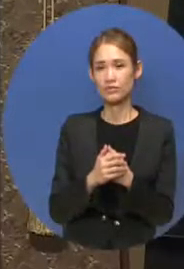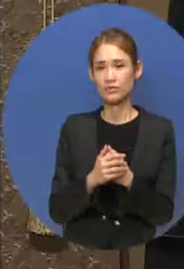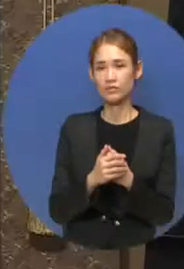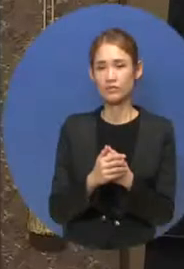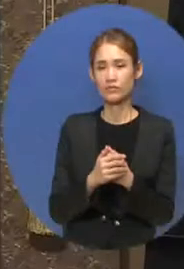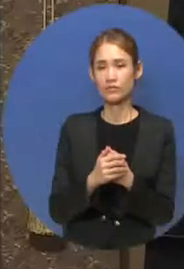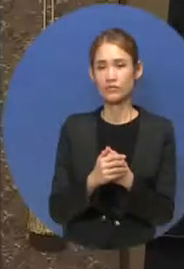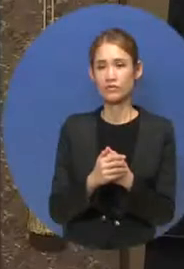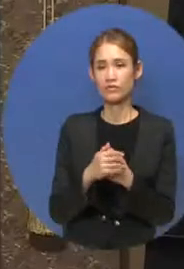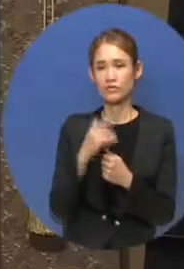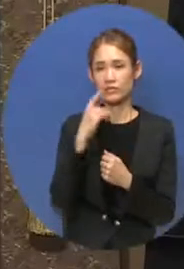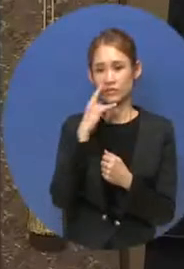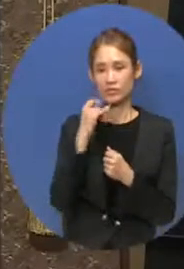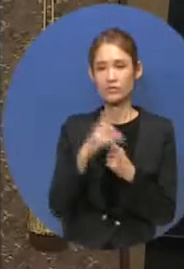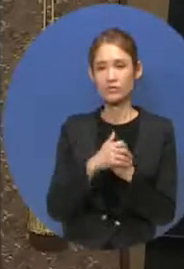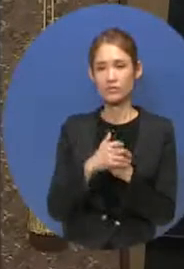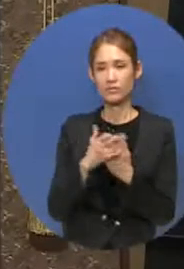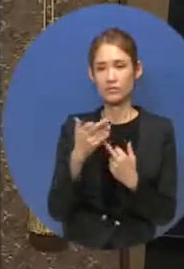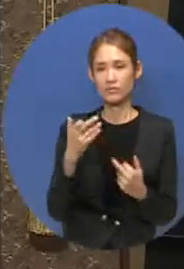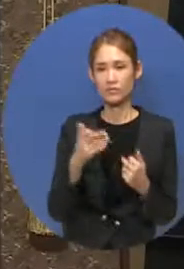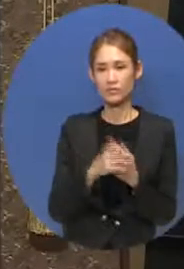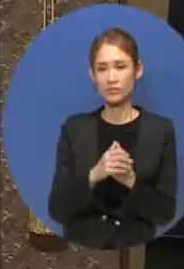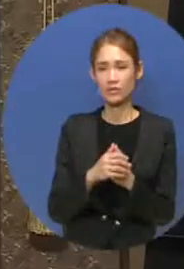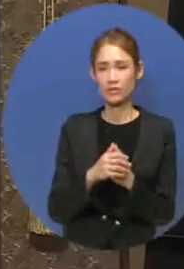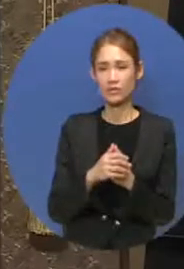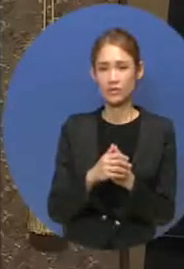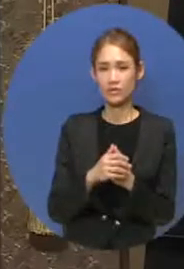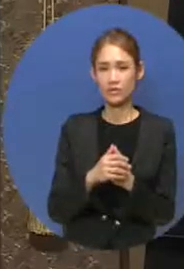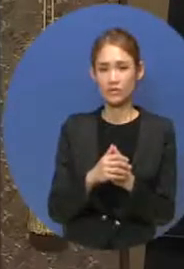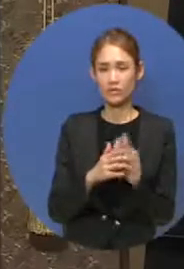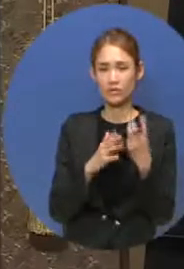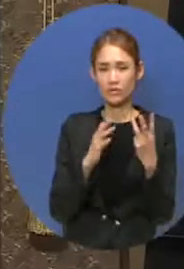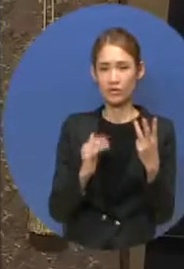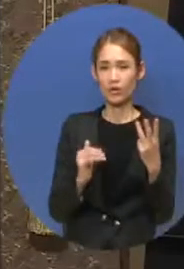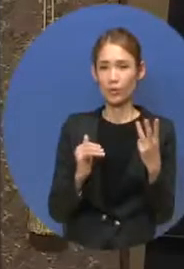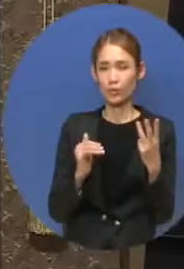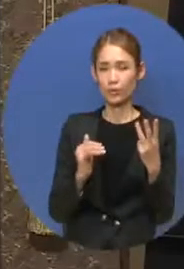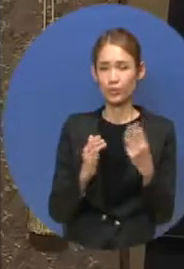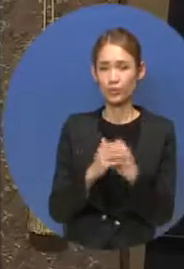이제 어머니 아버지 동생 세 분이